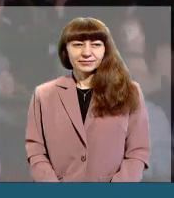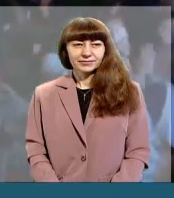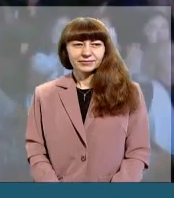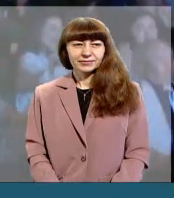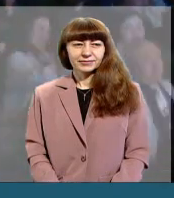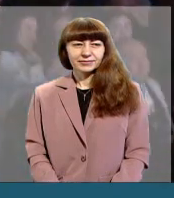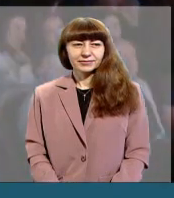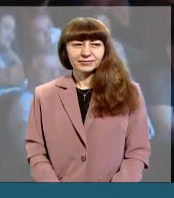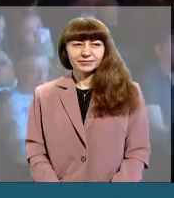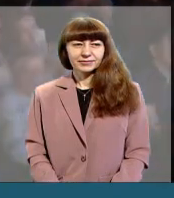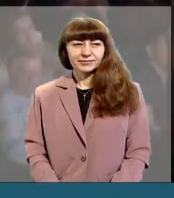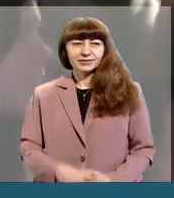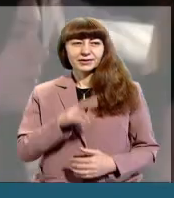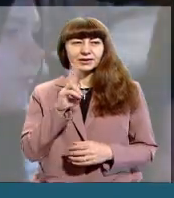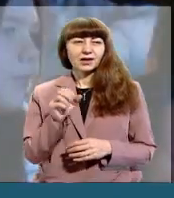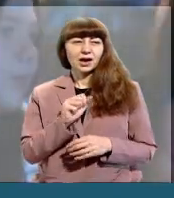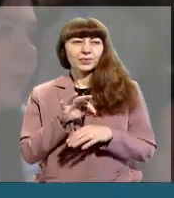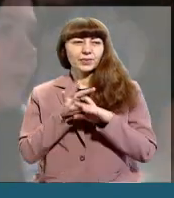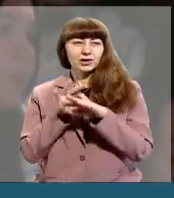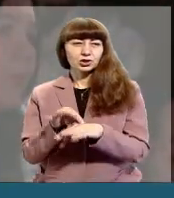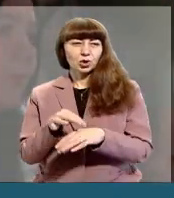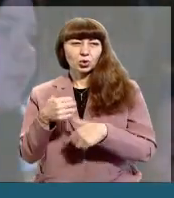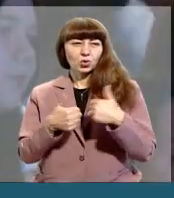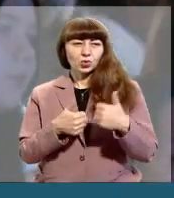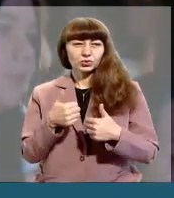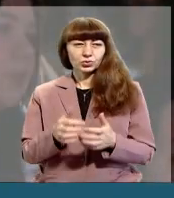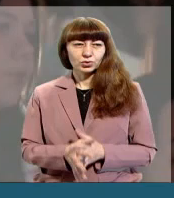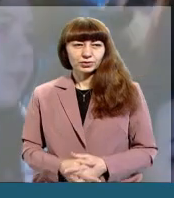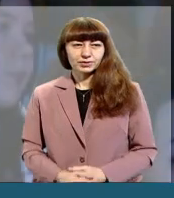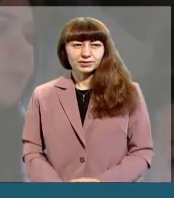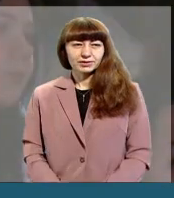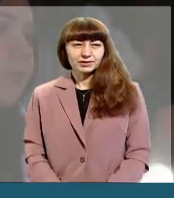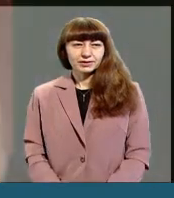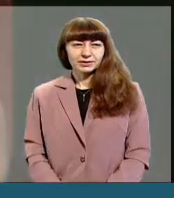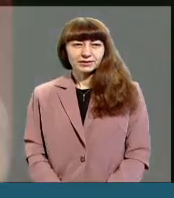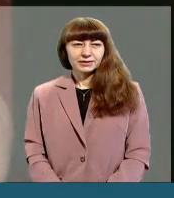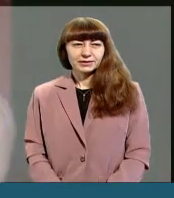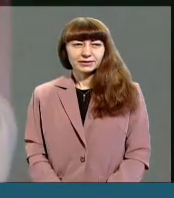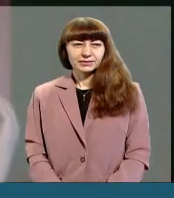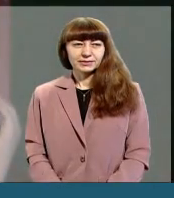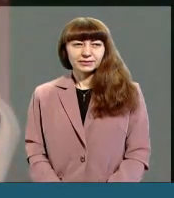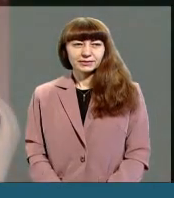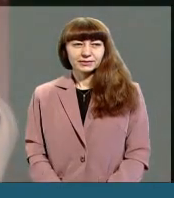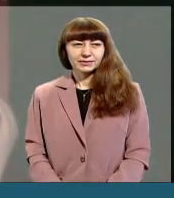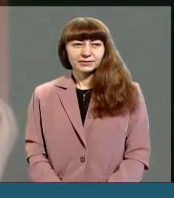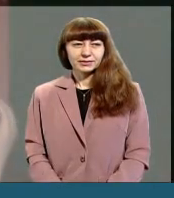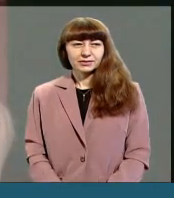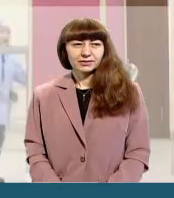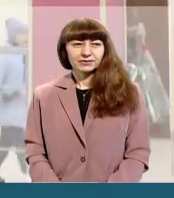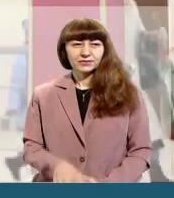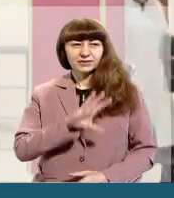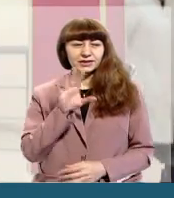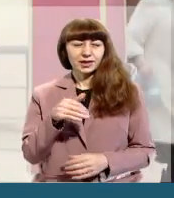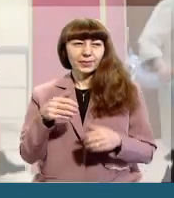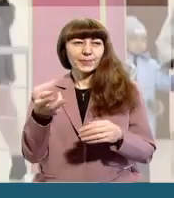білуге болады. Барлығы да сүйікті өнерпаздарын қолдауға келген. Мәселен, Мұрат Бекежанов бірге оқитын достарына жанкер болып келіпті.